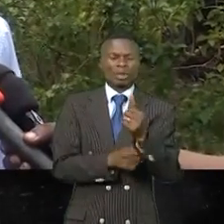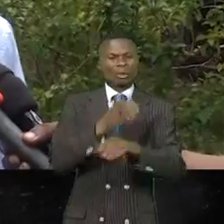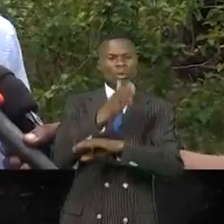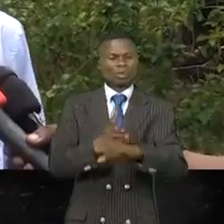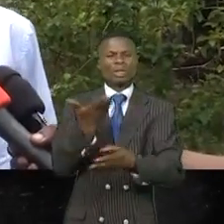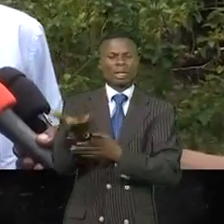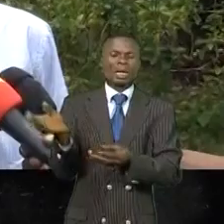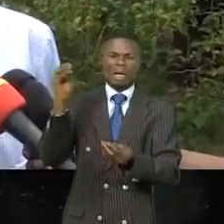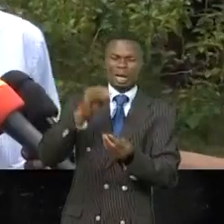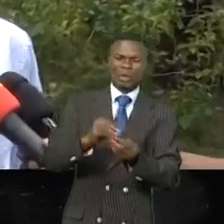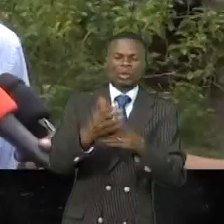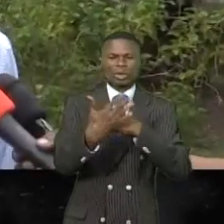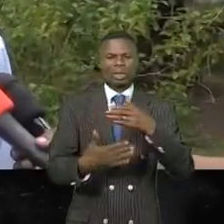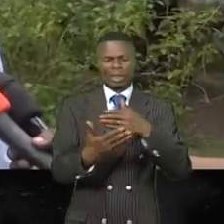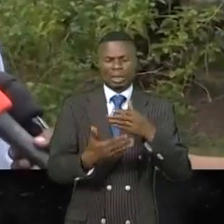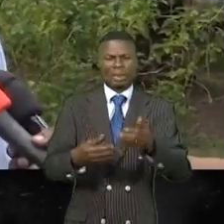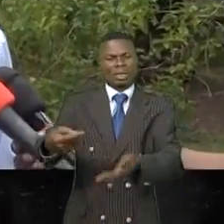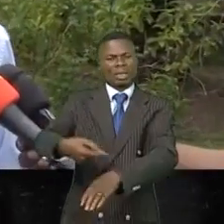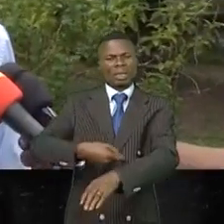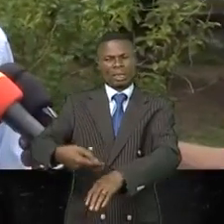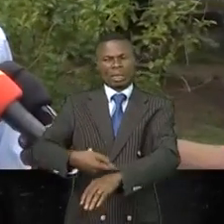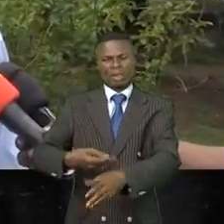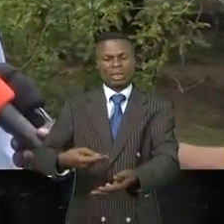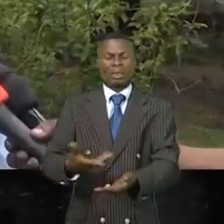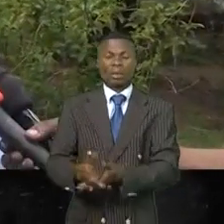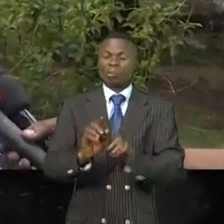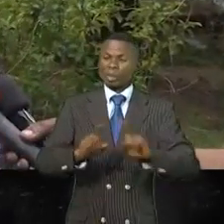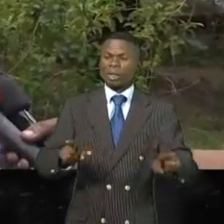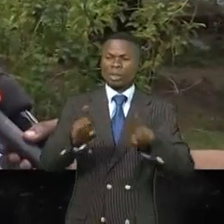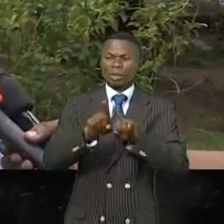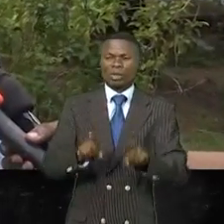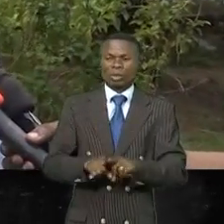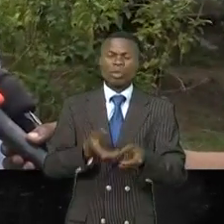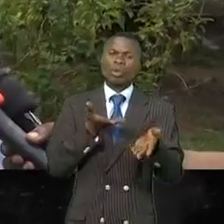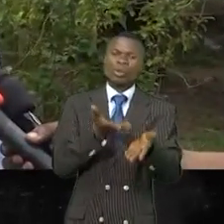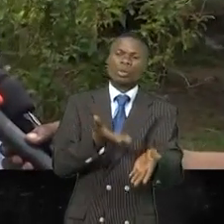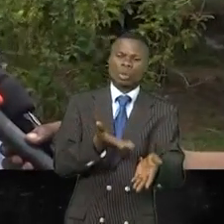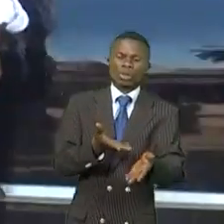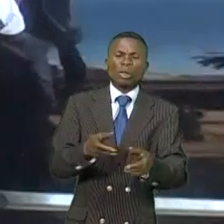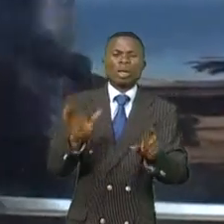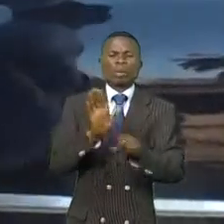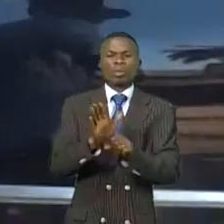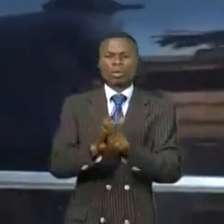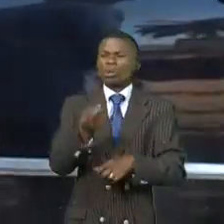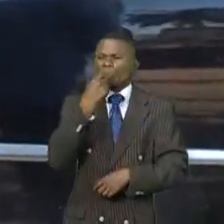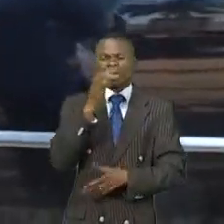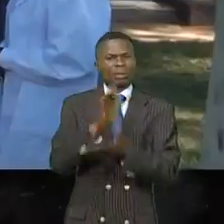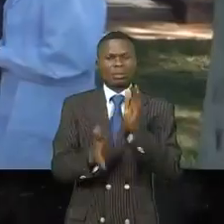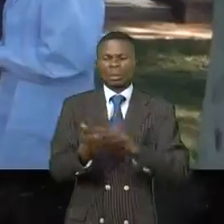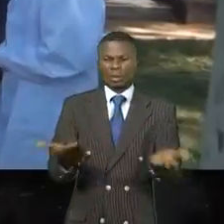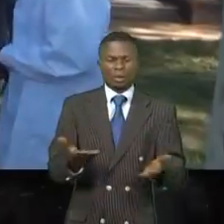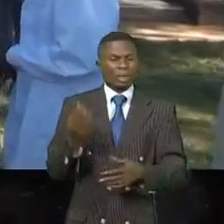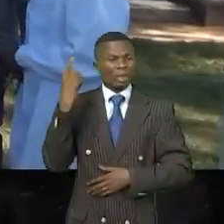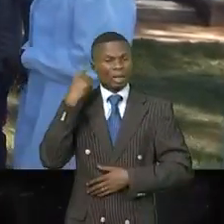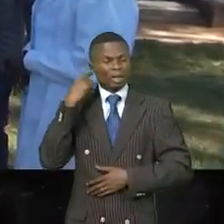nécessitent généralement des transfusions sanguines, mais également des appuis en termes de médicaments. Informé de cette